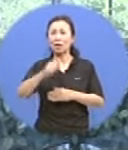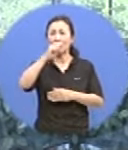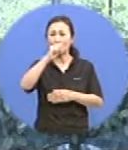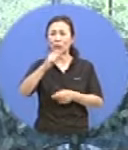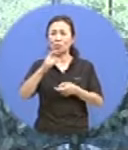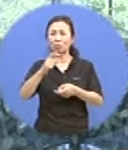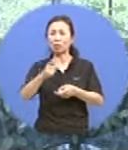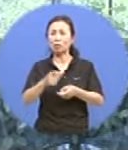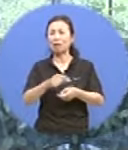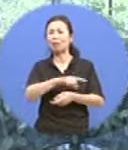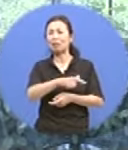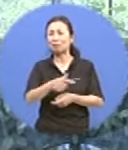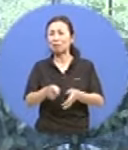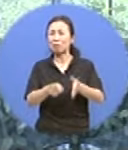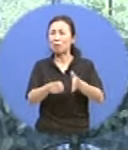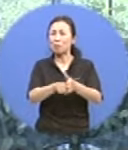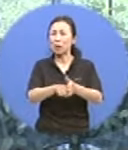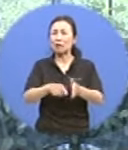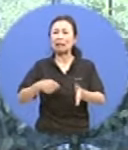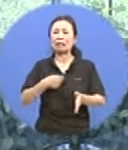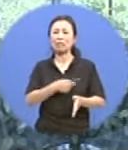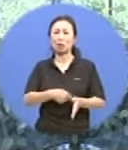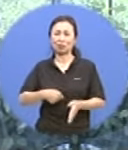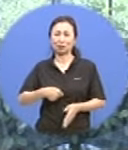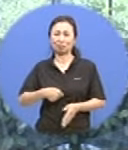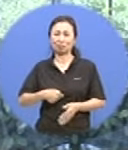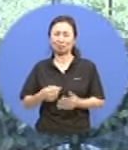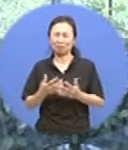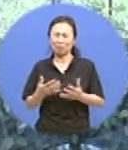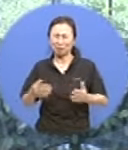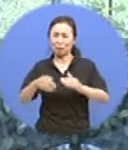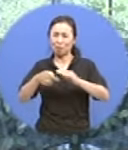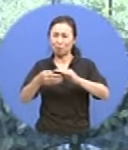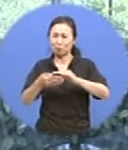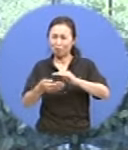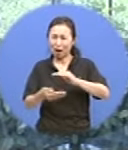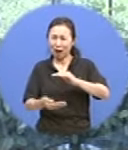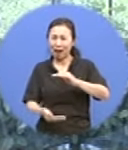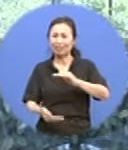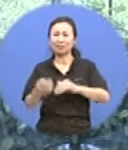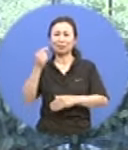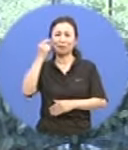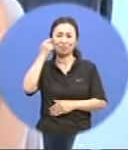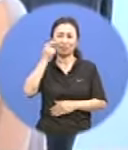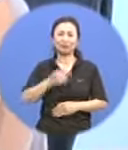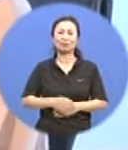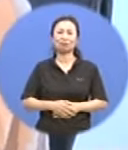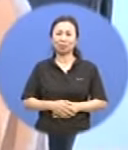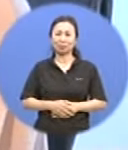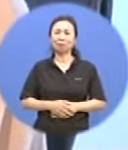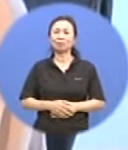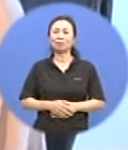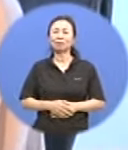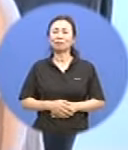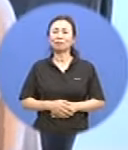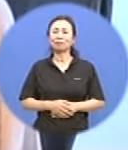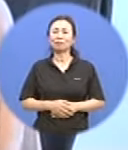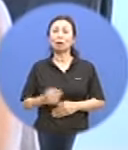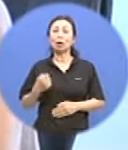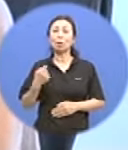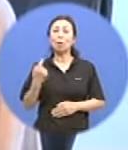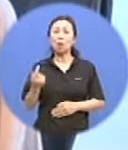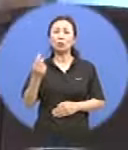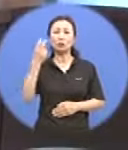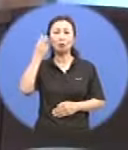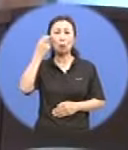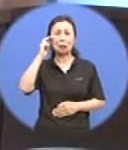な。ですから良きに込められた思いっていうのはものすごく深いものがあるわけですね。 そしてもう一つの理念